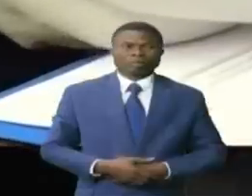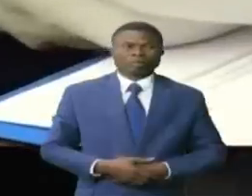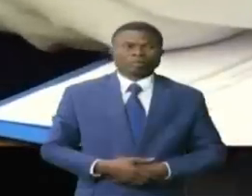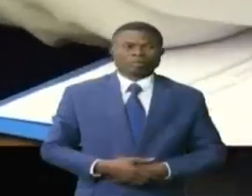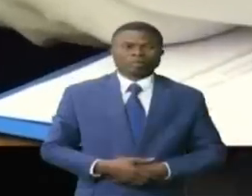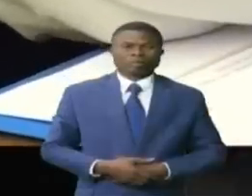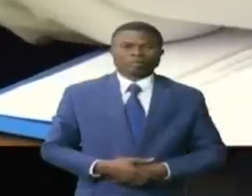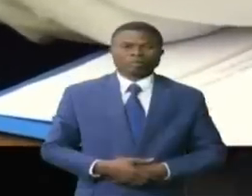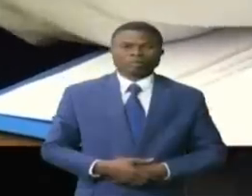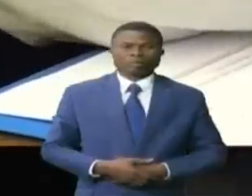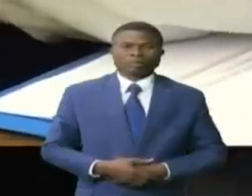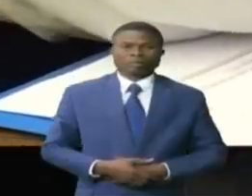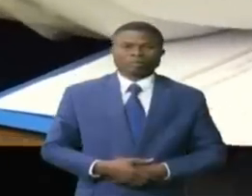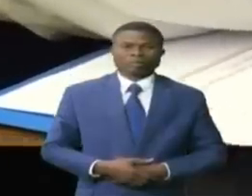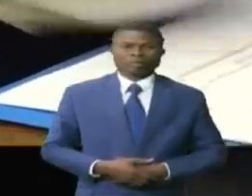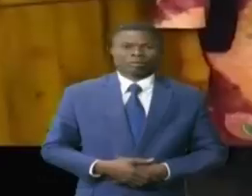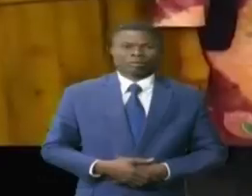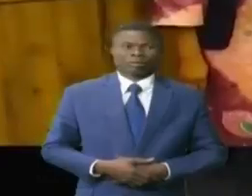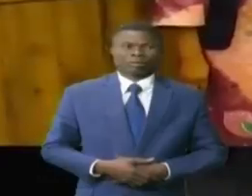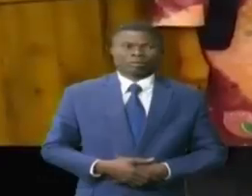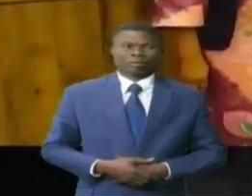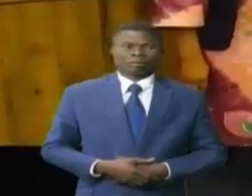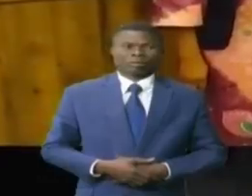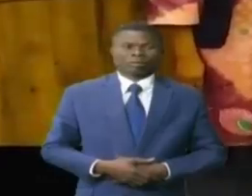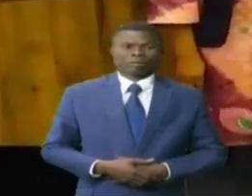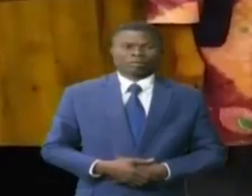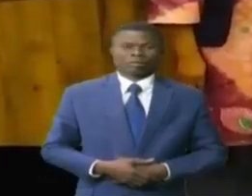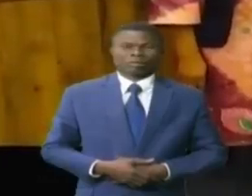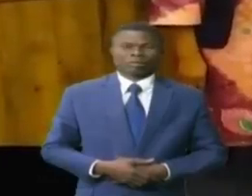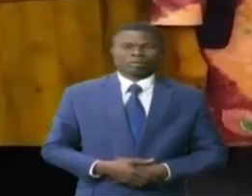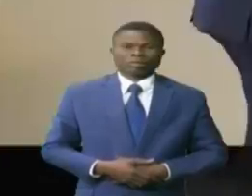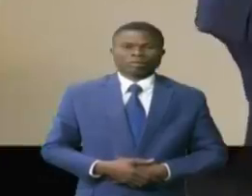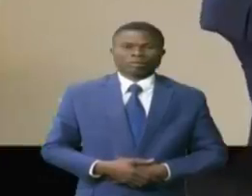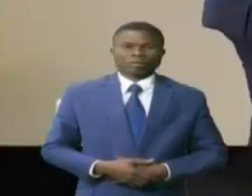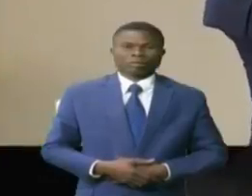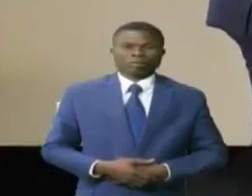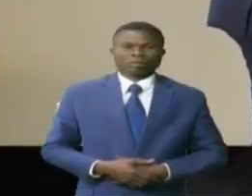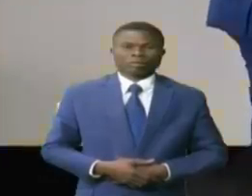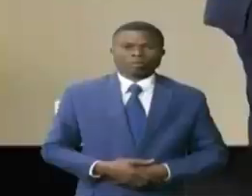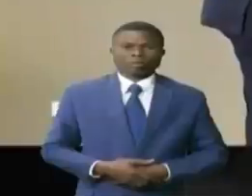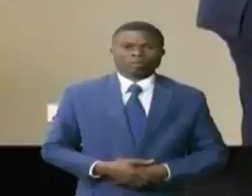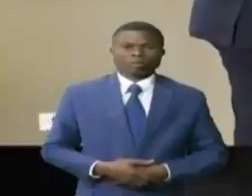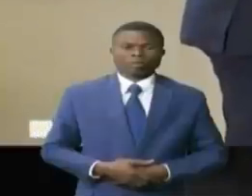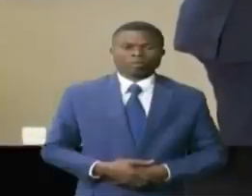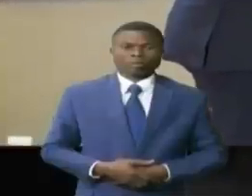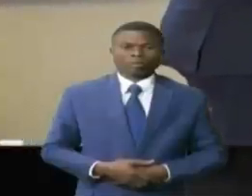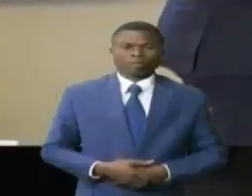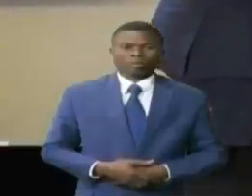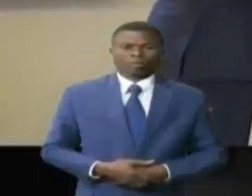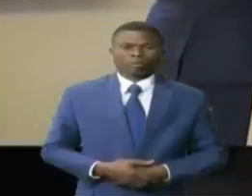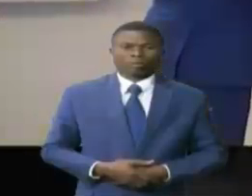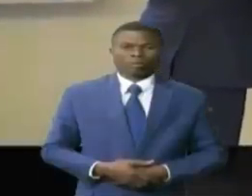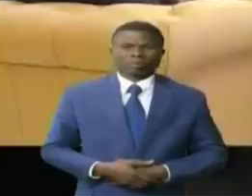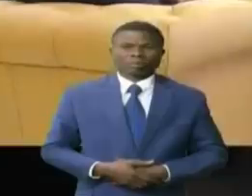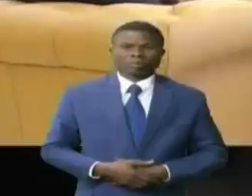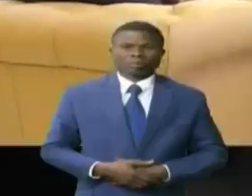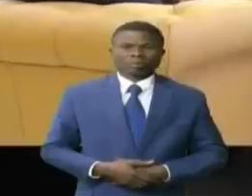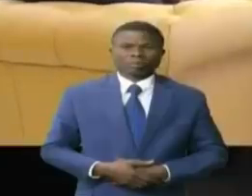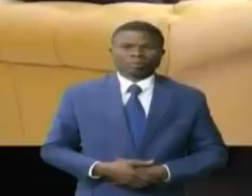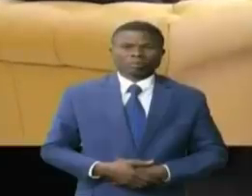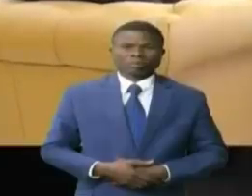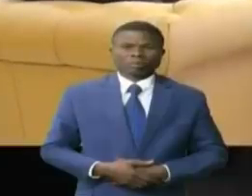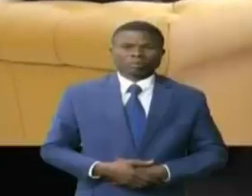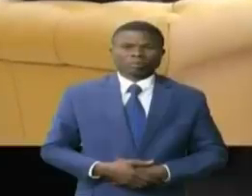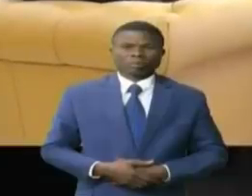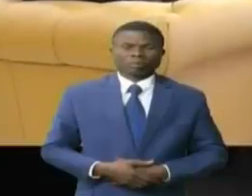international. Aussitôt les formalités administratives remplies, Noël Tiani a été conduit auprès du président de la Commission électorale